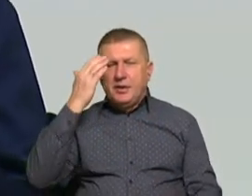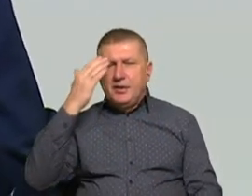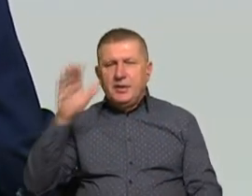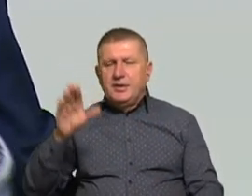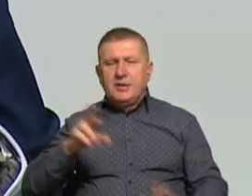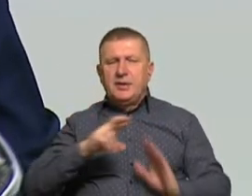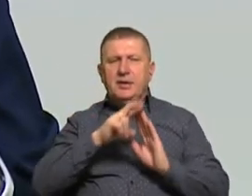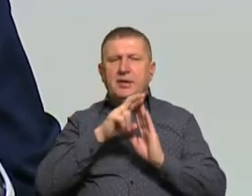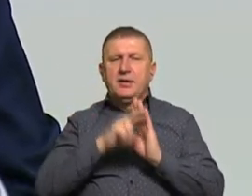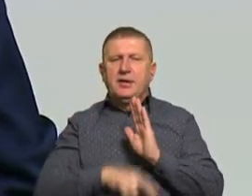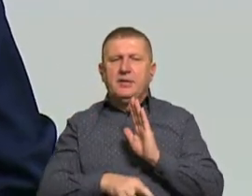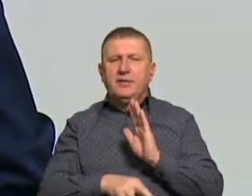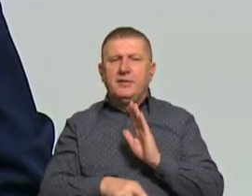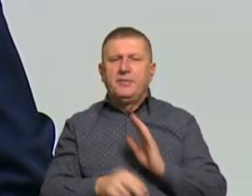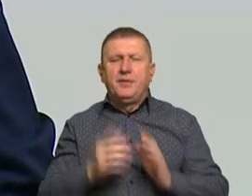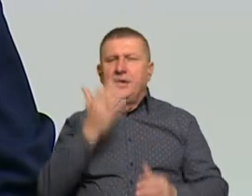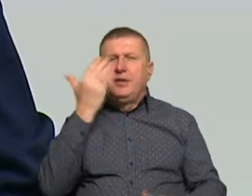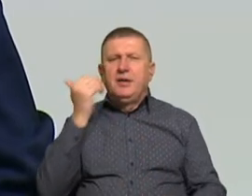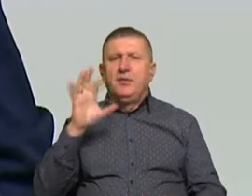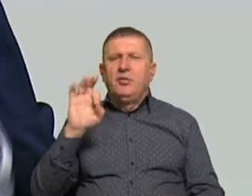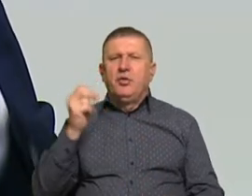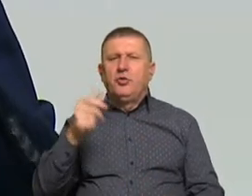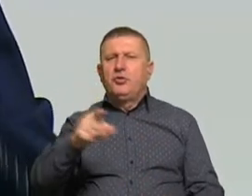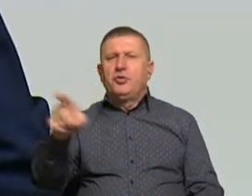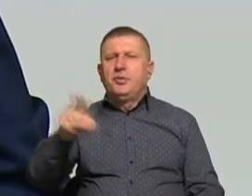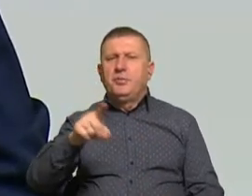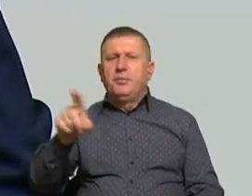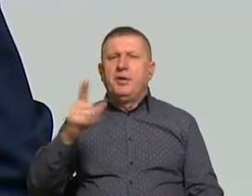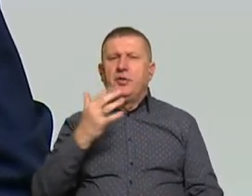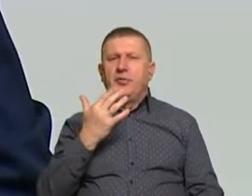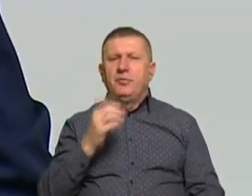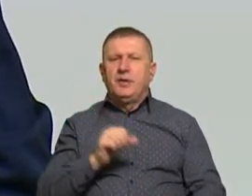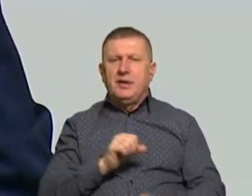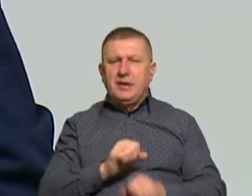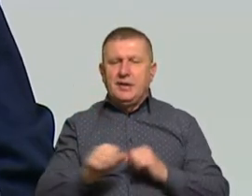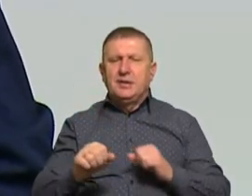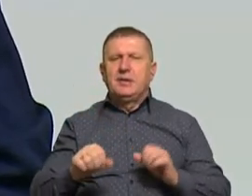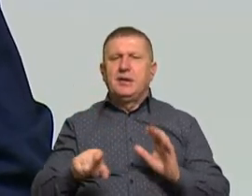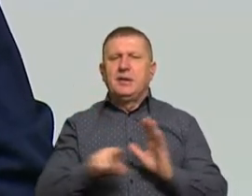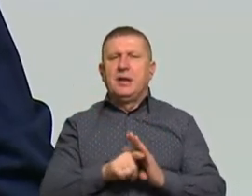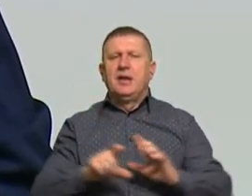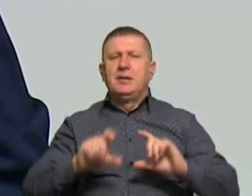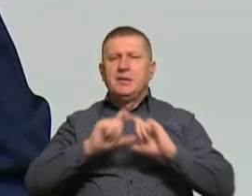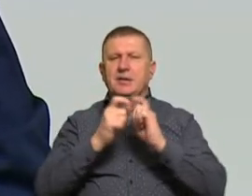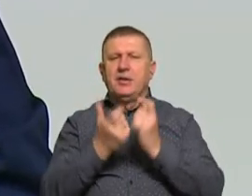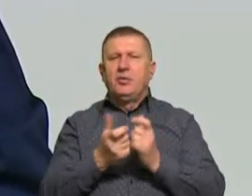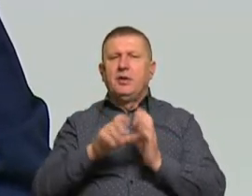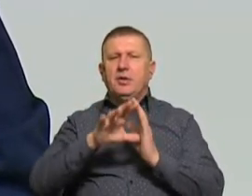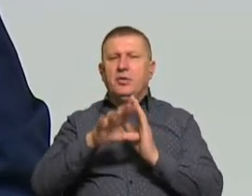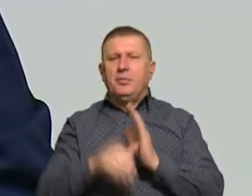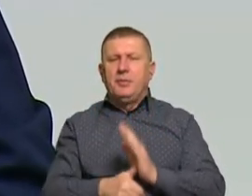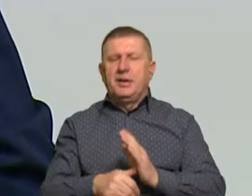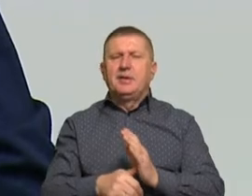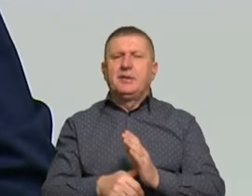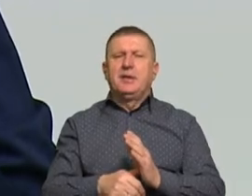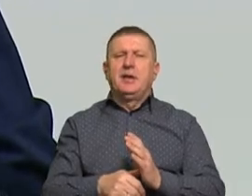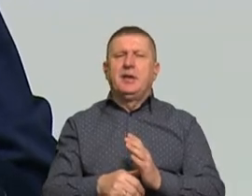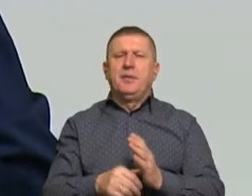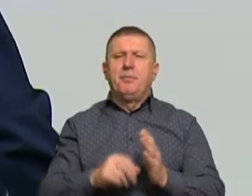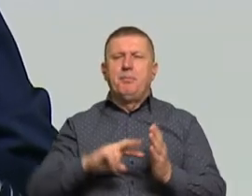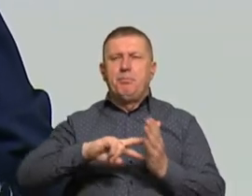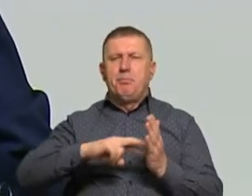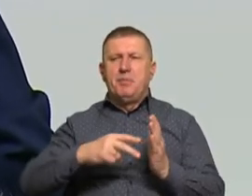przepisach. No, ja nie wiem, o czym panowie mówią. Jest studium dla całego miasta, plany, jeśli chodzi o plany zagospodarowania, mamy